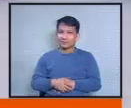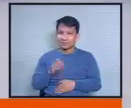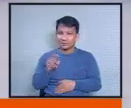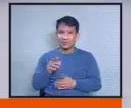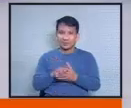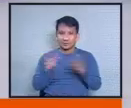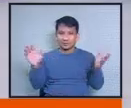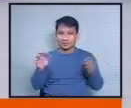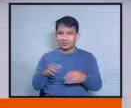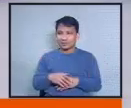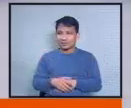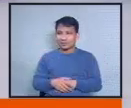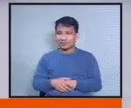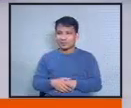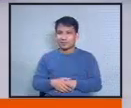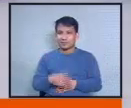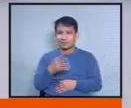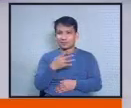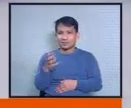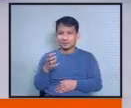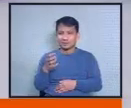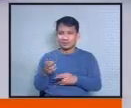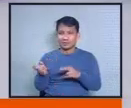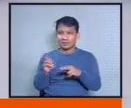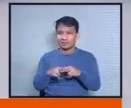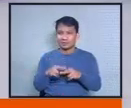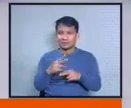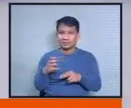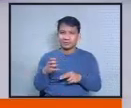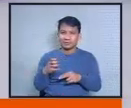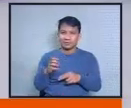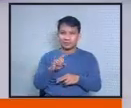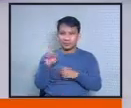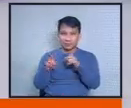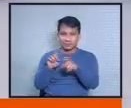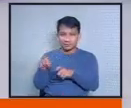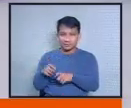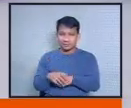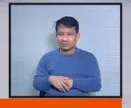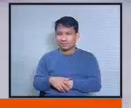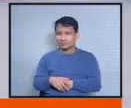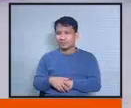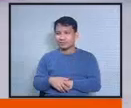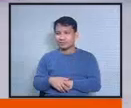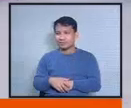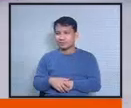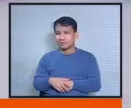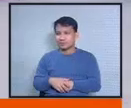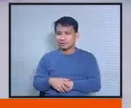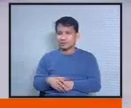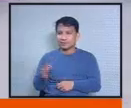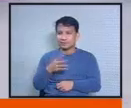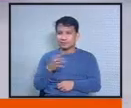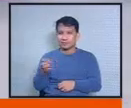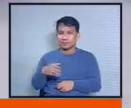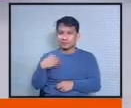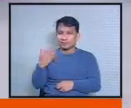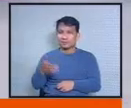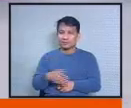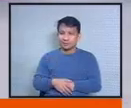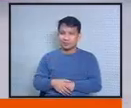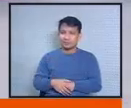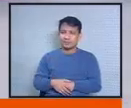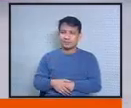pa rin to, di ba? Kung mga 400, sabi natin 400 pesos kada araw, 400 times 3